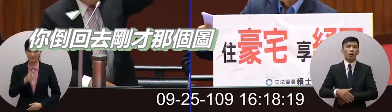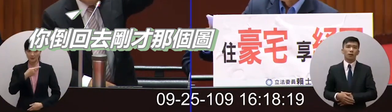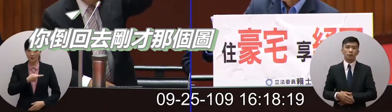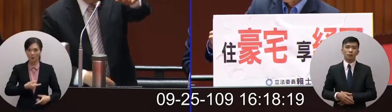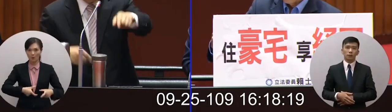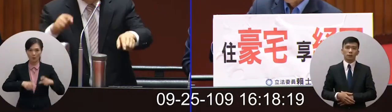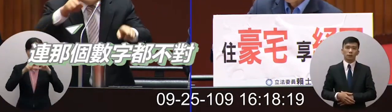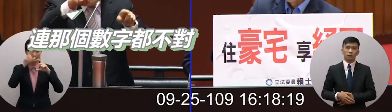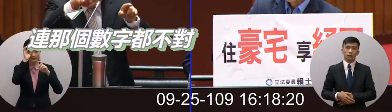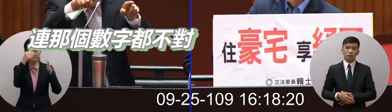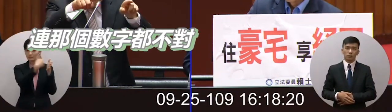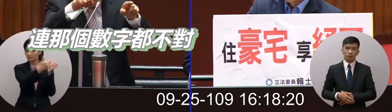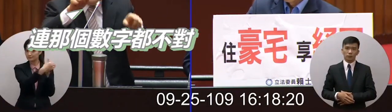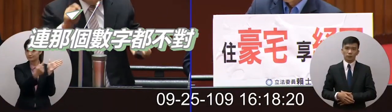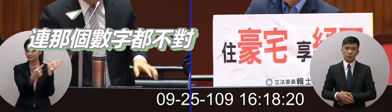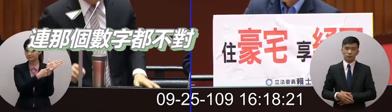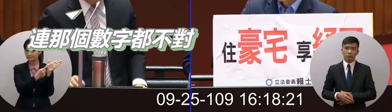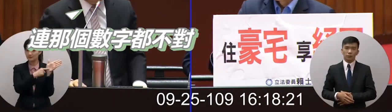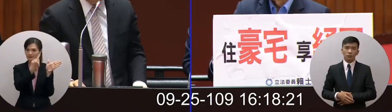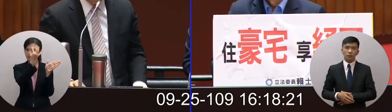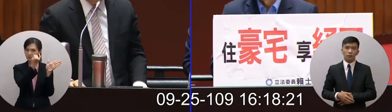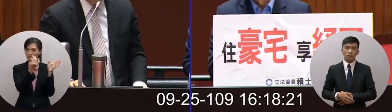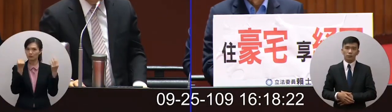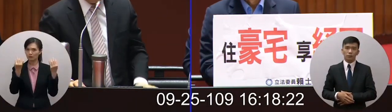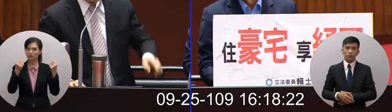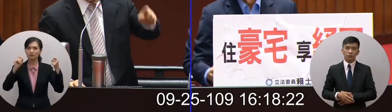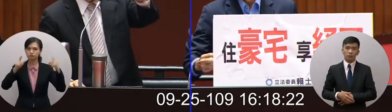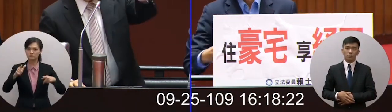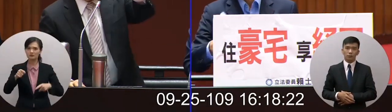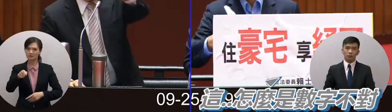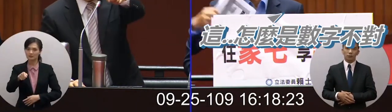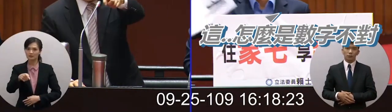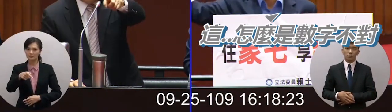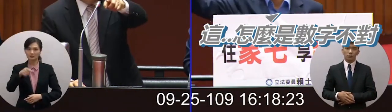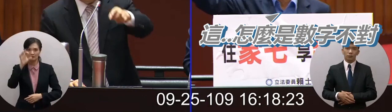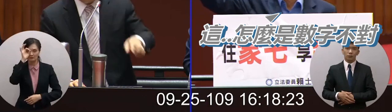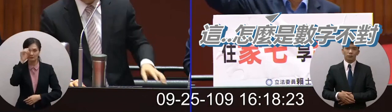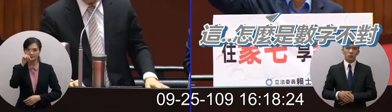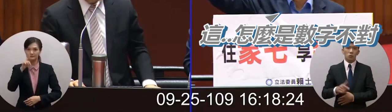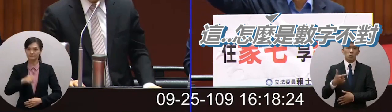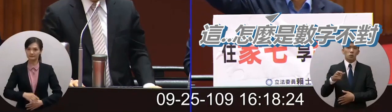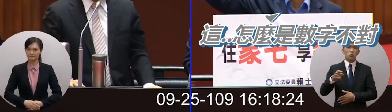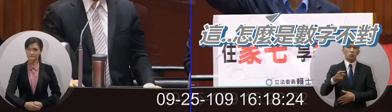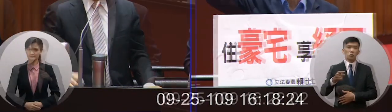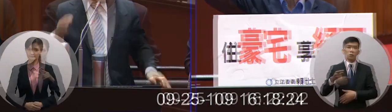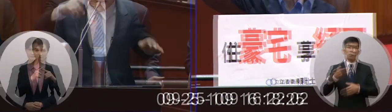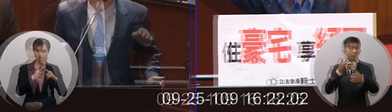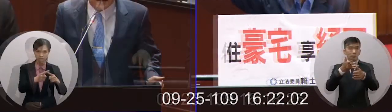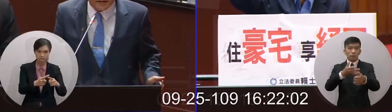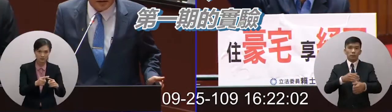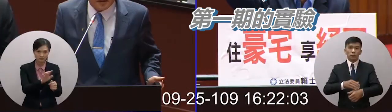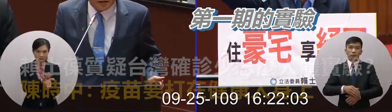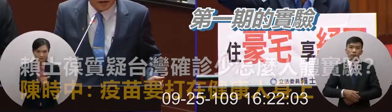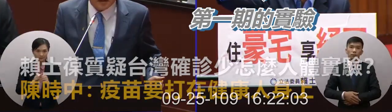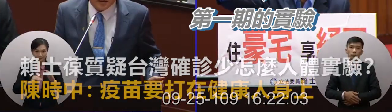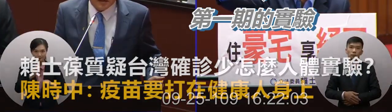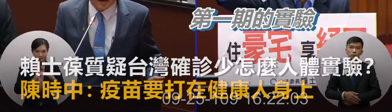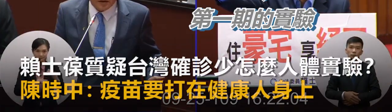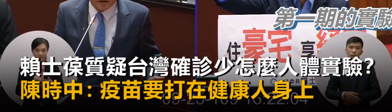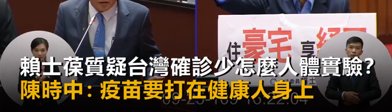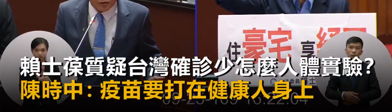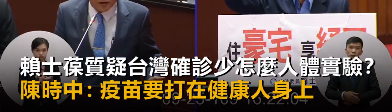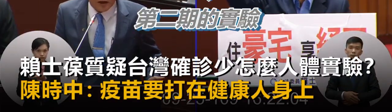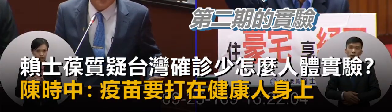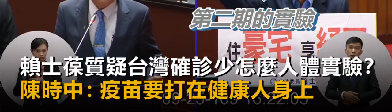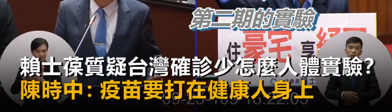去刚才那个毒，你连那数据都不对。你看，你起码在看 看。这是什么数据不对？ 让他在申请上的时候